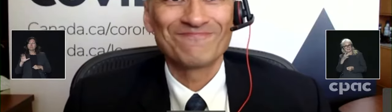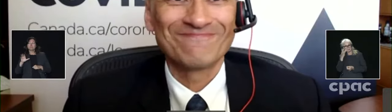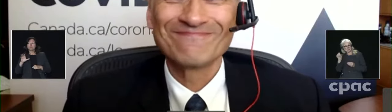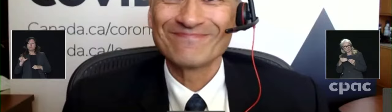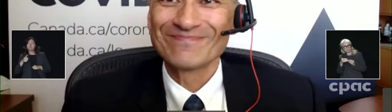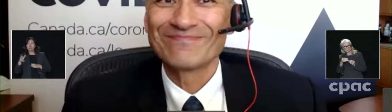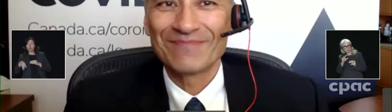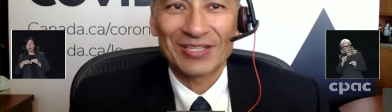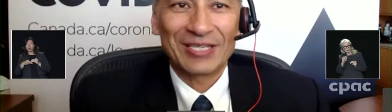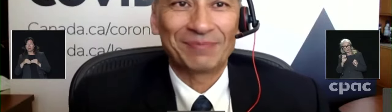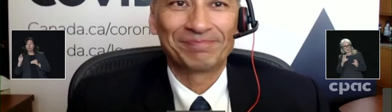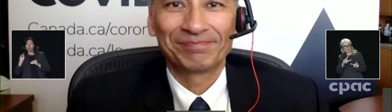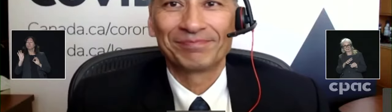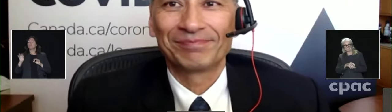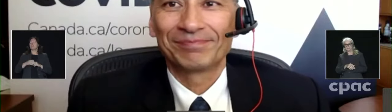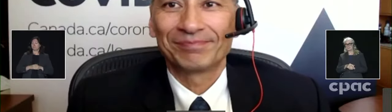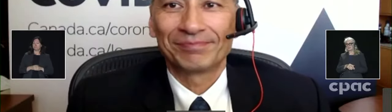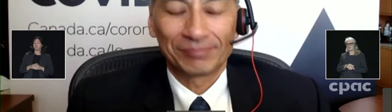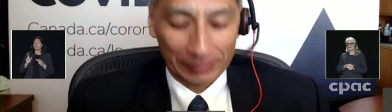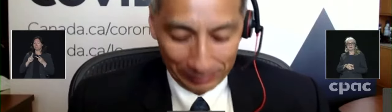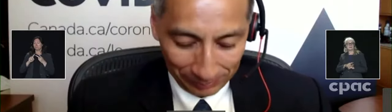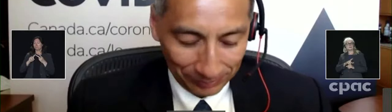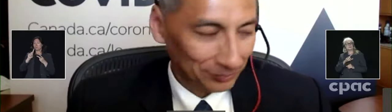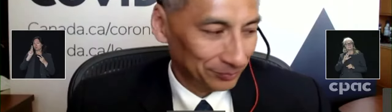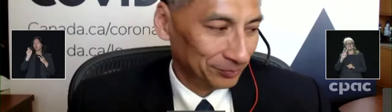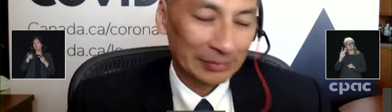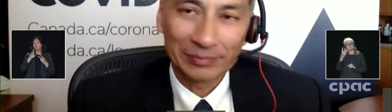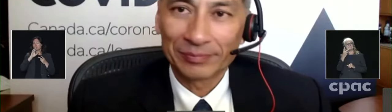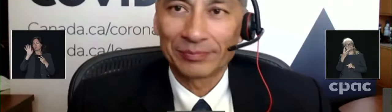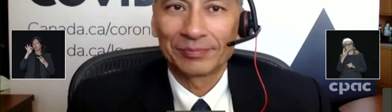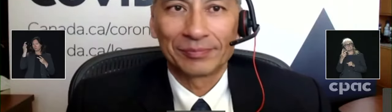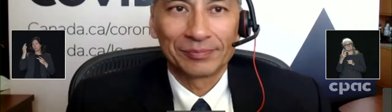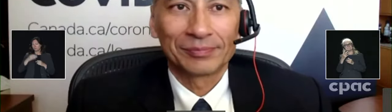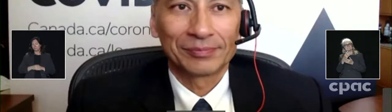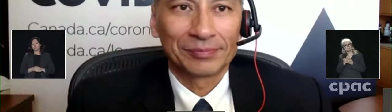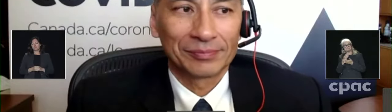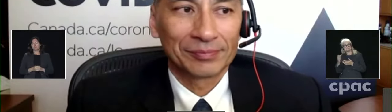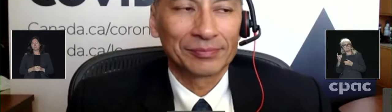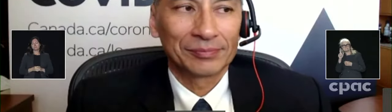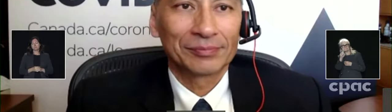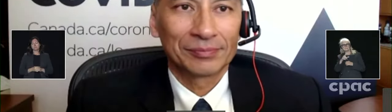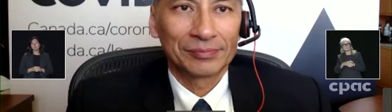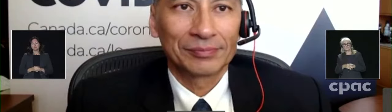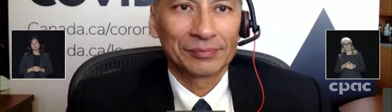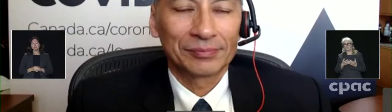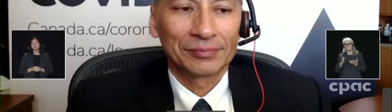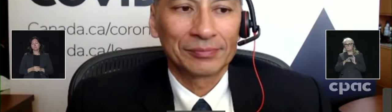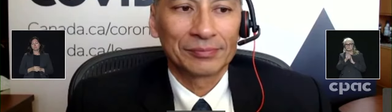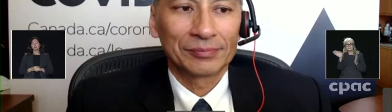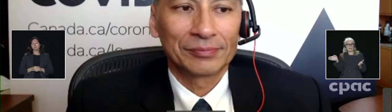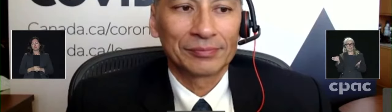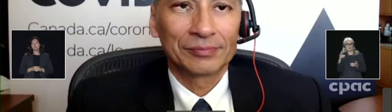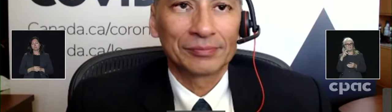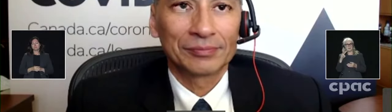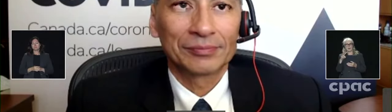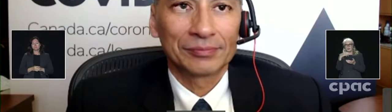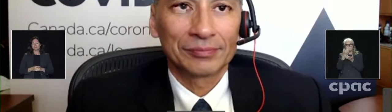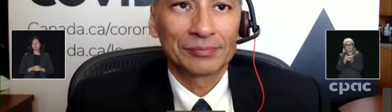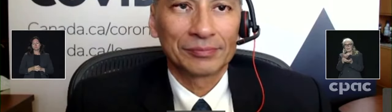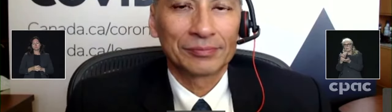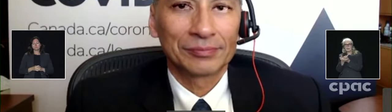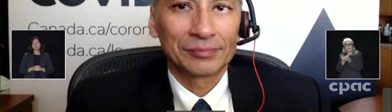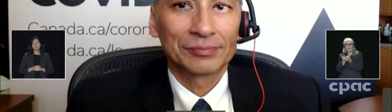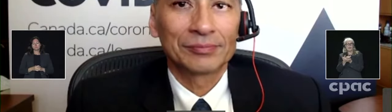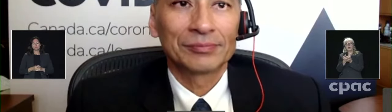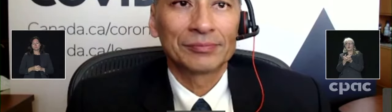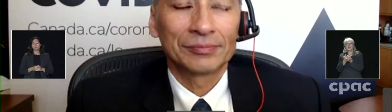OK. En sous-question, en général, on ne rapporte pas de cas documentés de